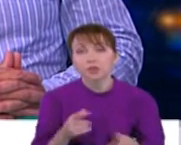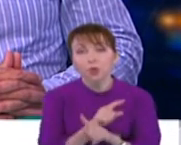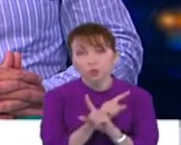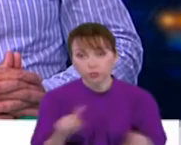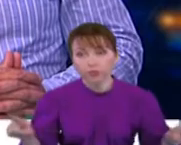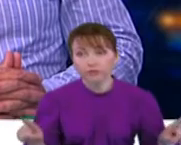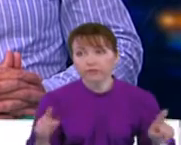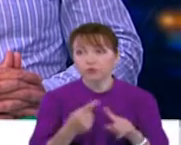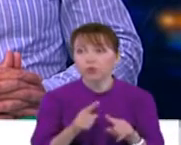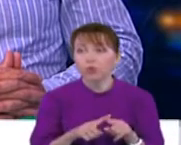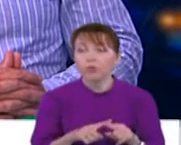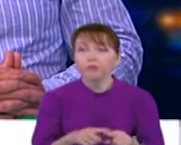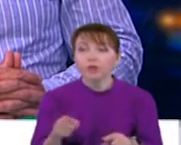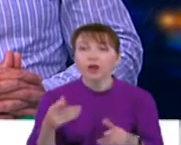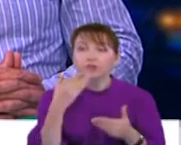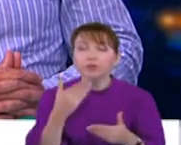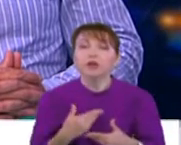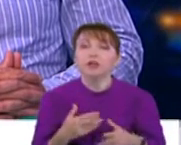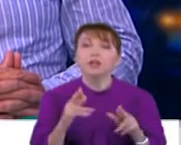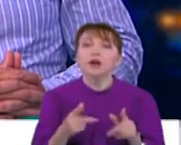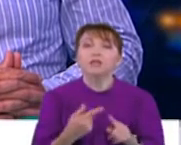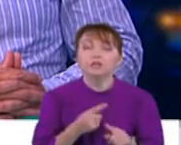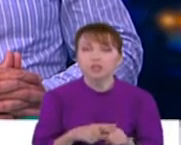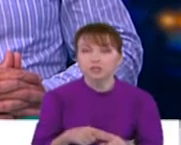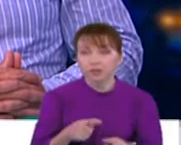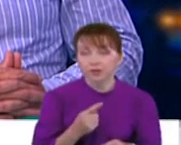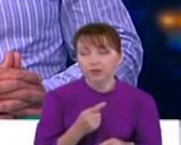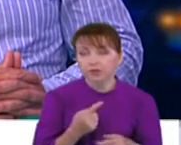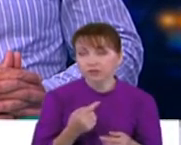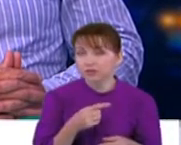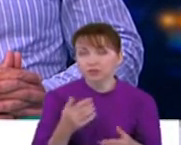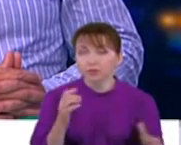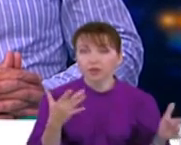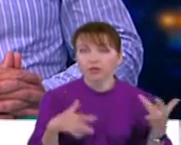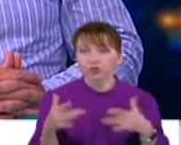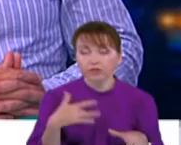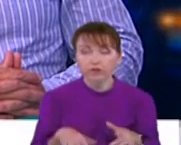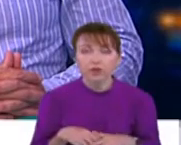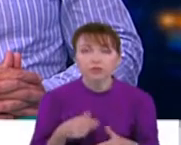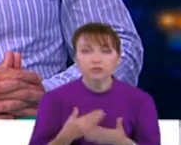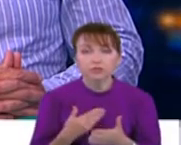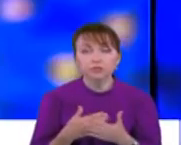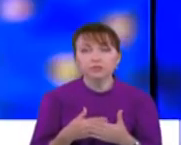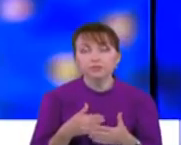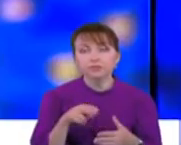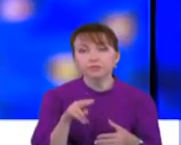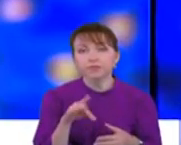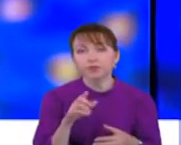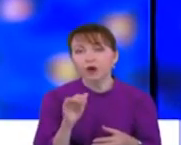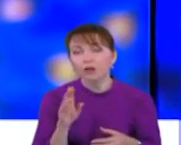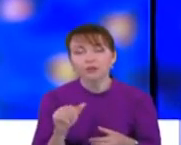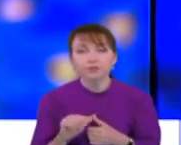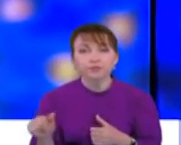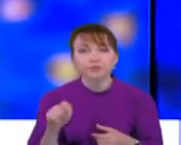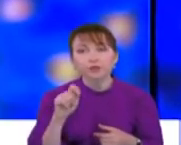цьому. І ви питали, а яким чином це він заперечує, і так далі. Ну, там Прибалтика, що куди там не йшло, як на Україна, це була,